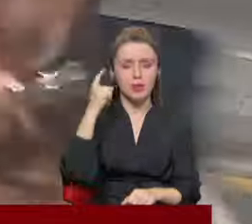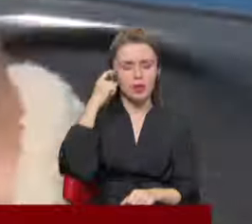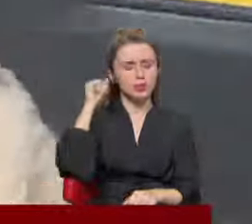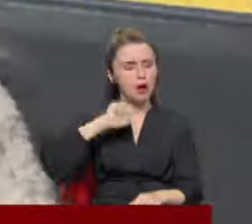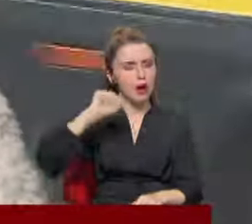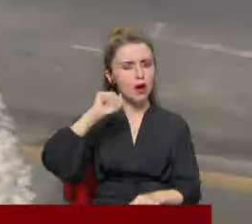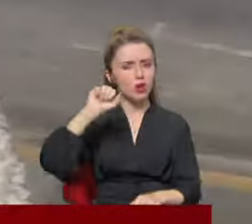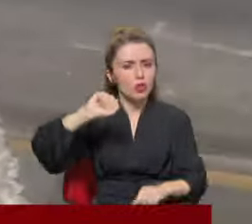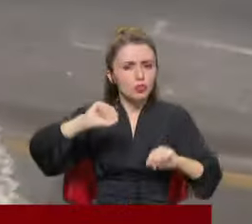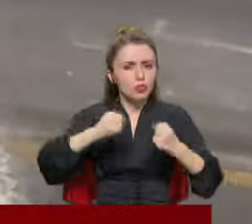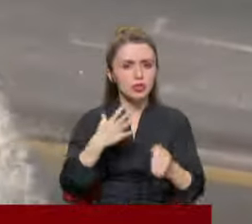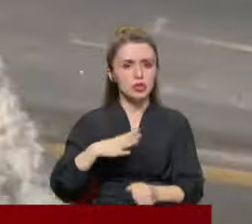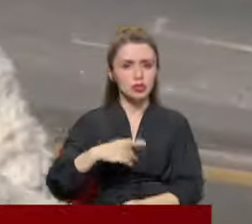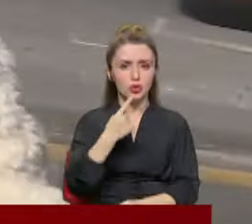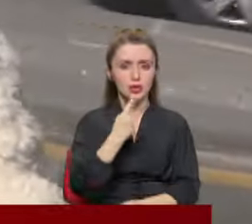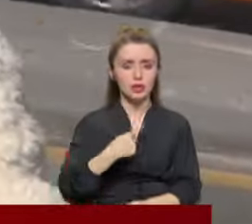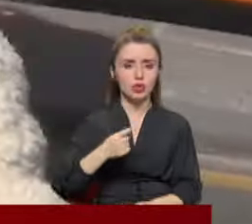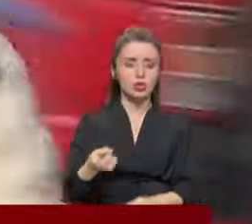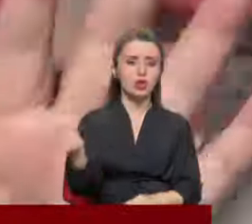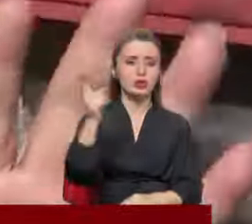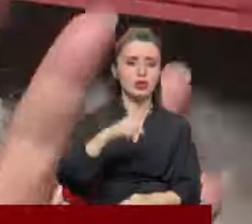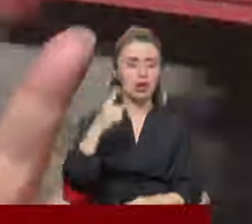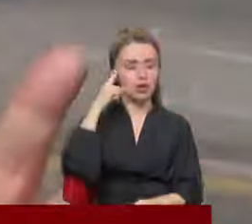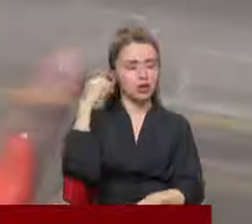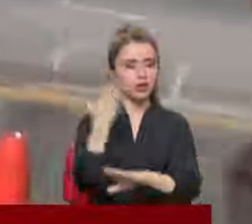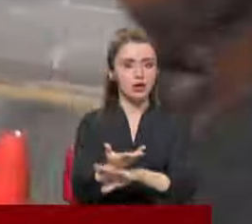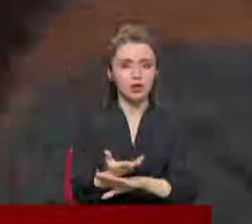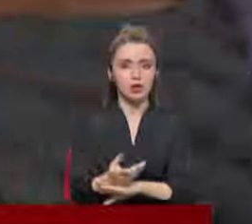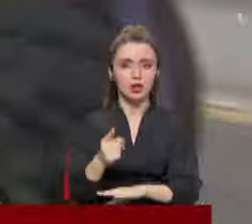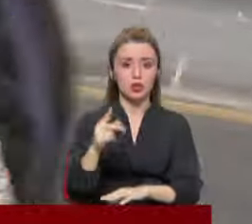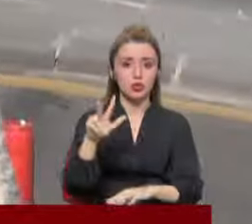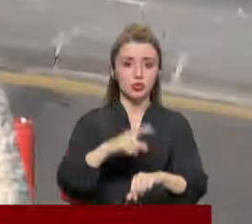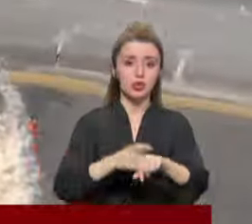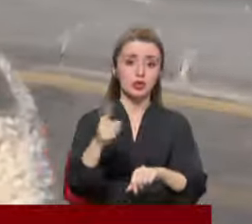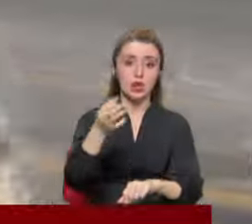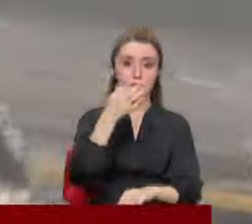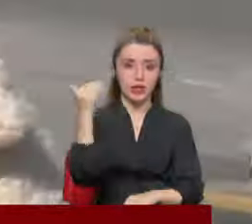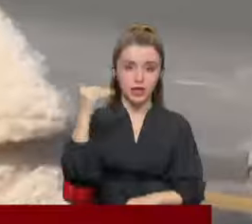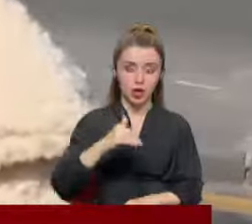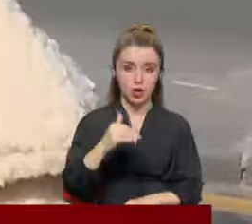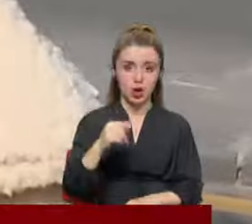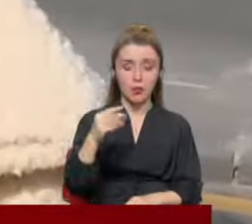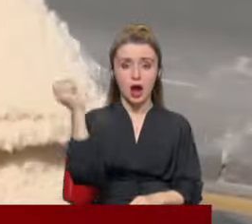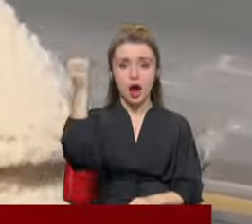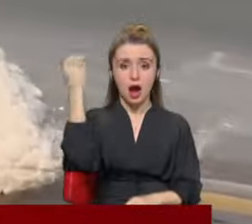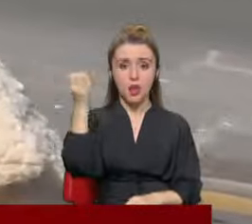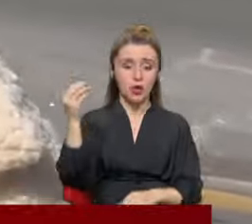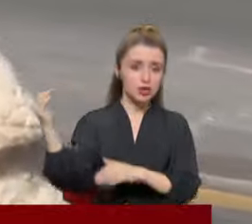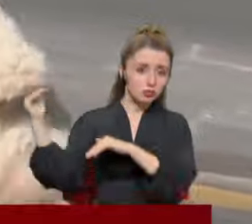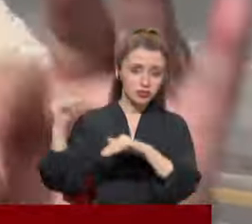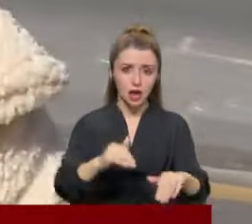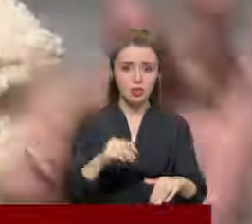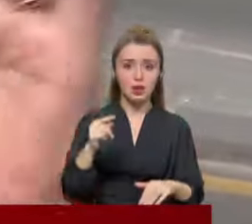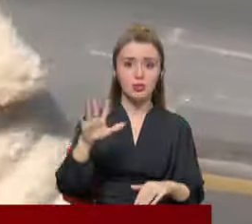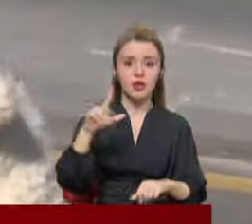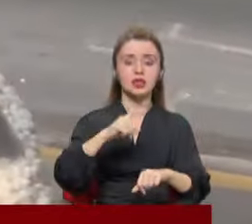ağrıyor, bana buz getirin demiş. Ve ondan sonra birincini kaybetmiş. 3 saat sonra bize haber geliyor. Biz aldık ambulans çağırdık, hastaneye götürdük.